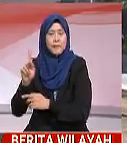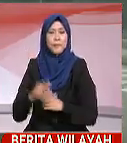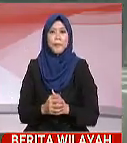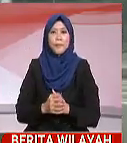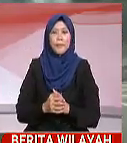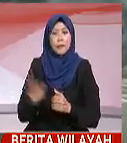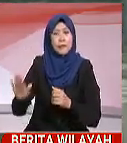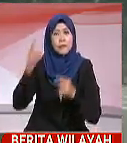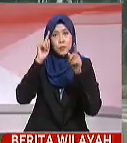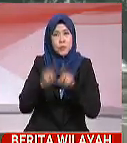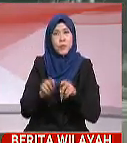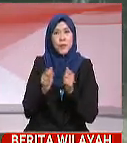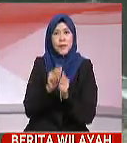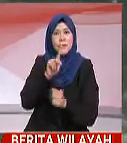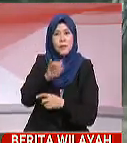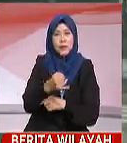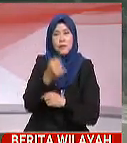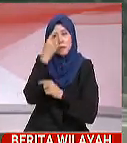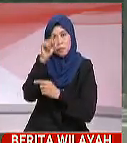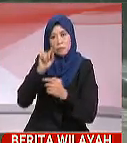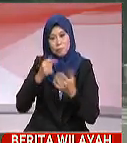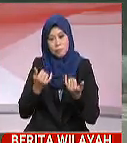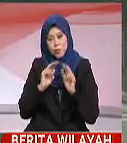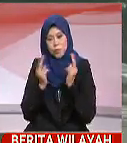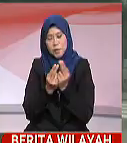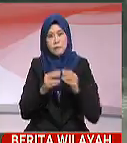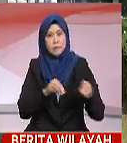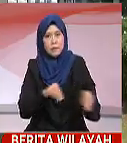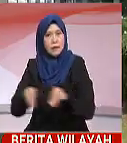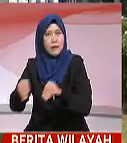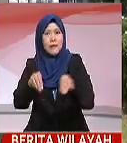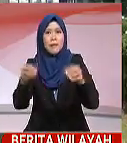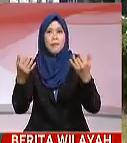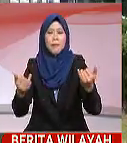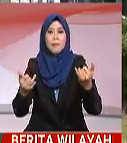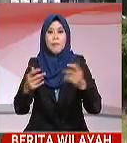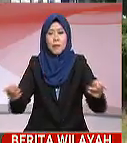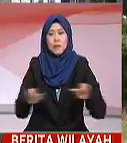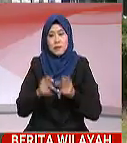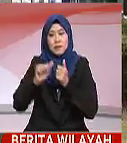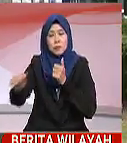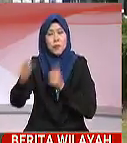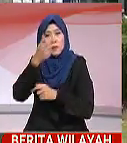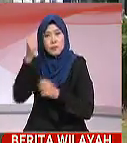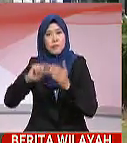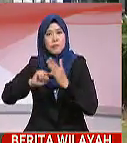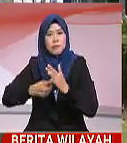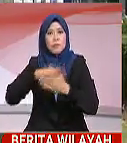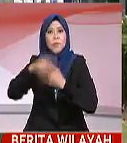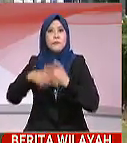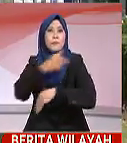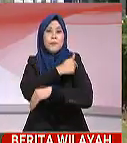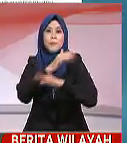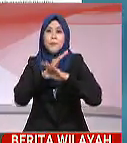juga bersetuju dengan Khairi mengenai perlunya unit bergerak di kawasan yang jauh bagi memudahkan pelaksanaan imunisasi